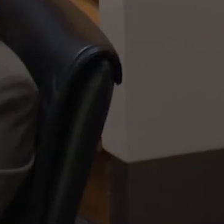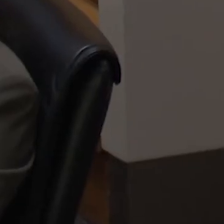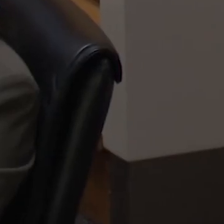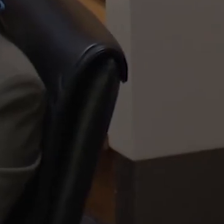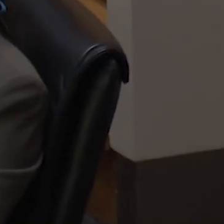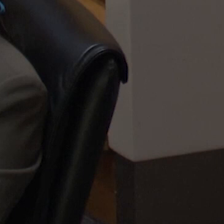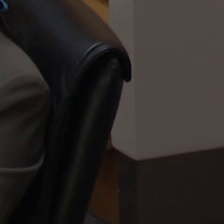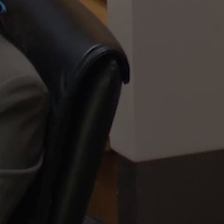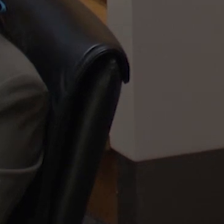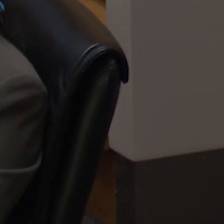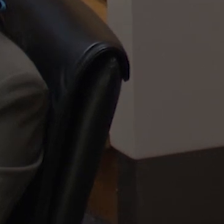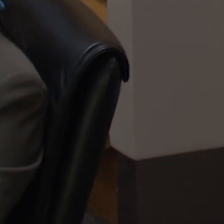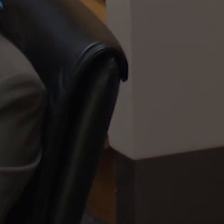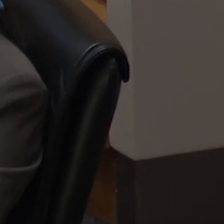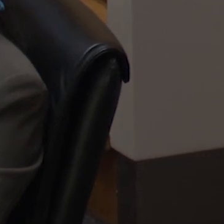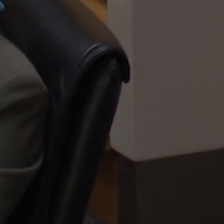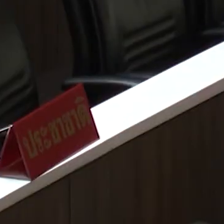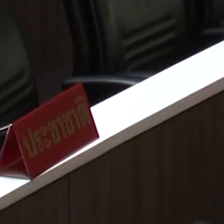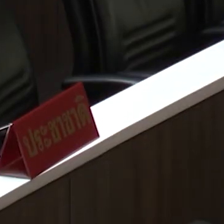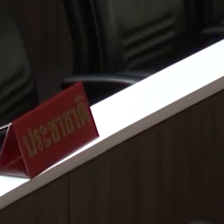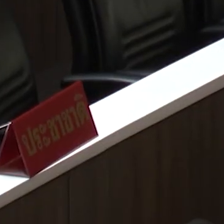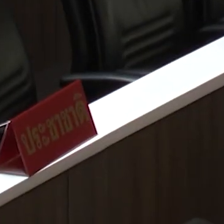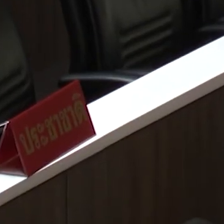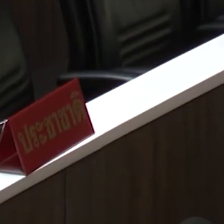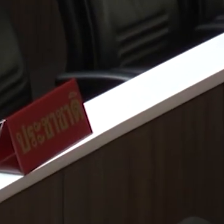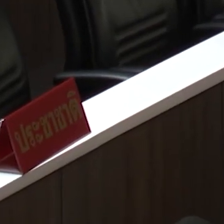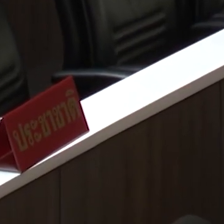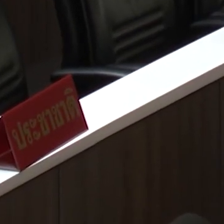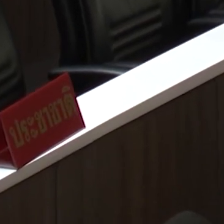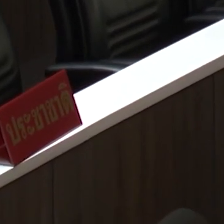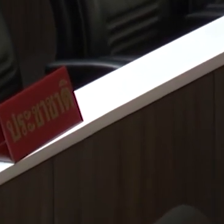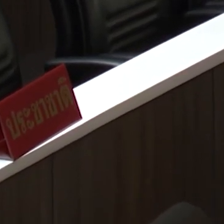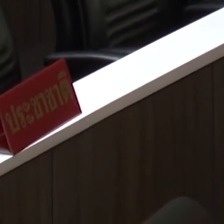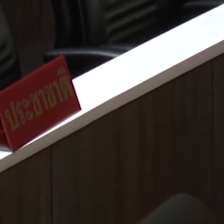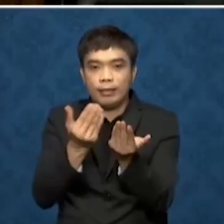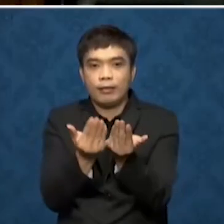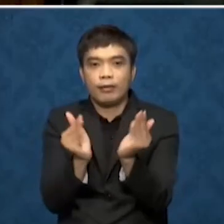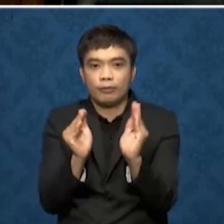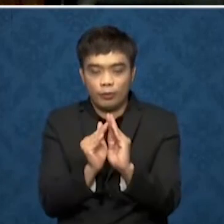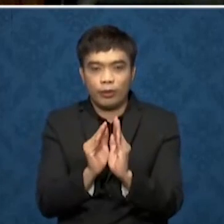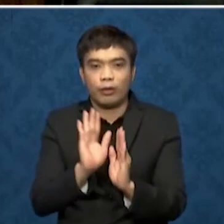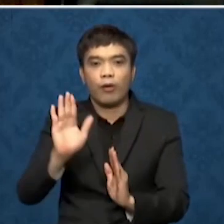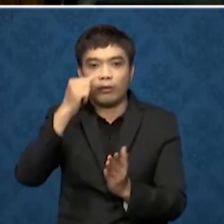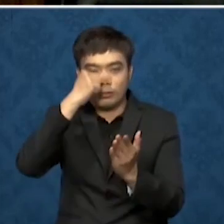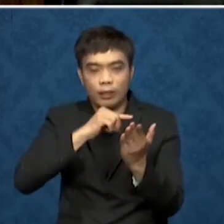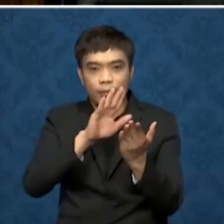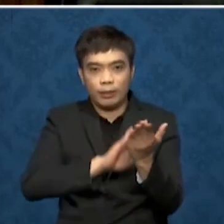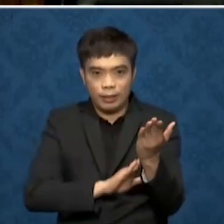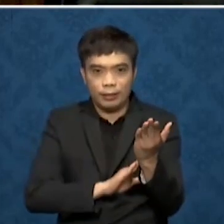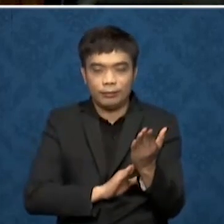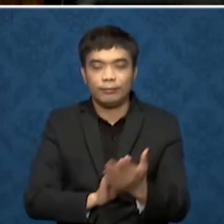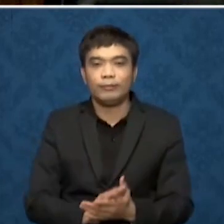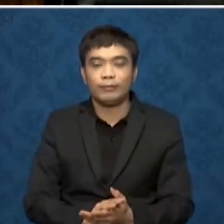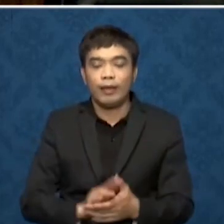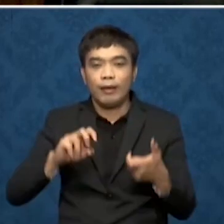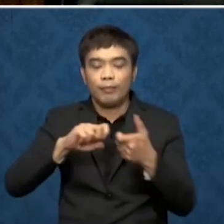ตามลำดับซึ่งส่วนใหญ่อภิปรายสนับสนุนการตั้งคณะกรรมการชุดนี้โดยนายกิตติศักดิ์คณ